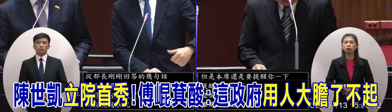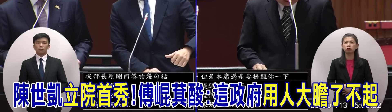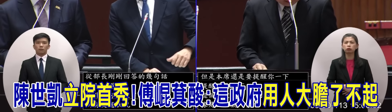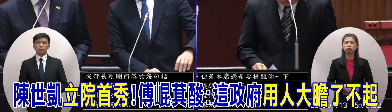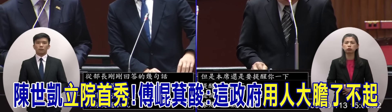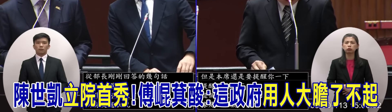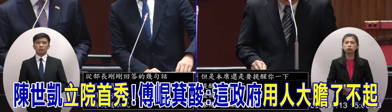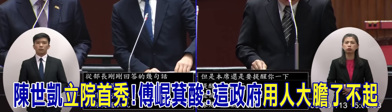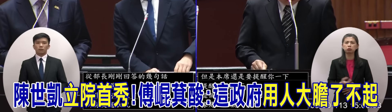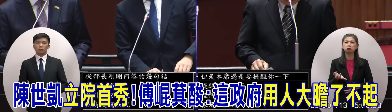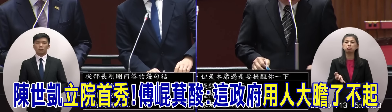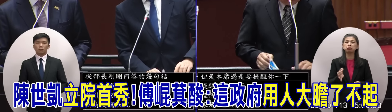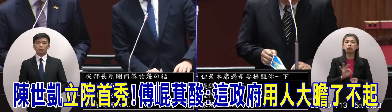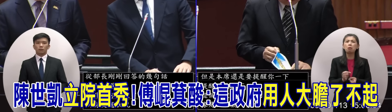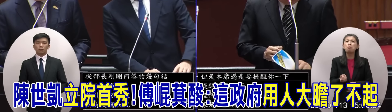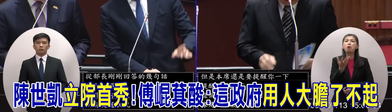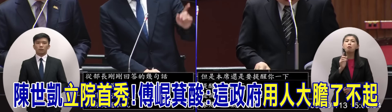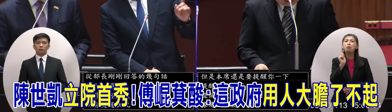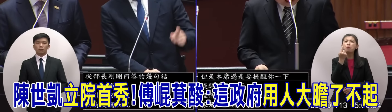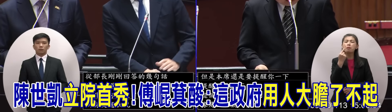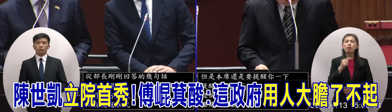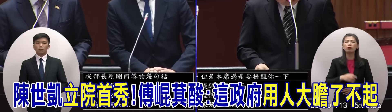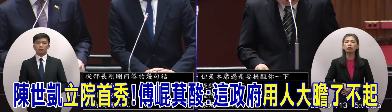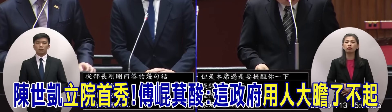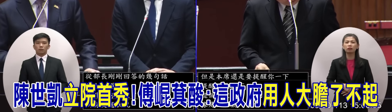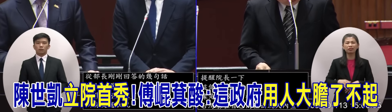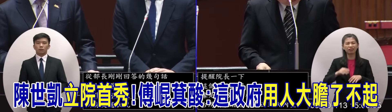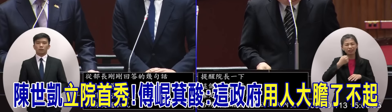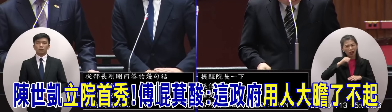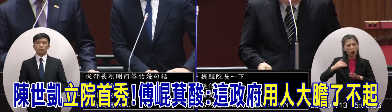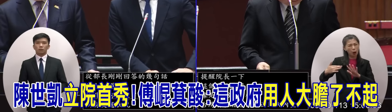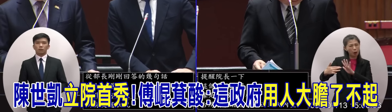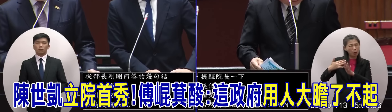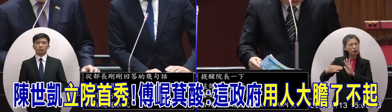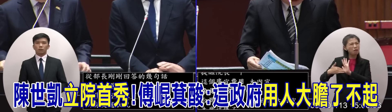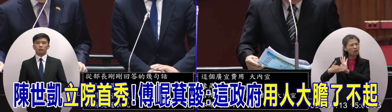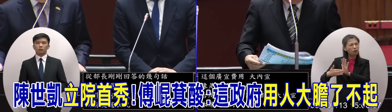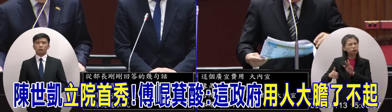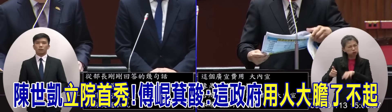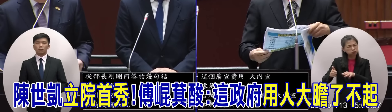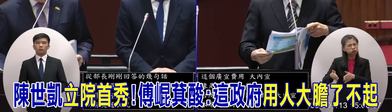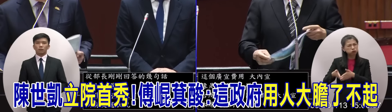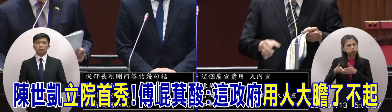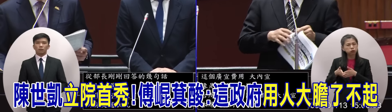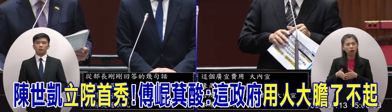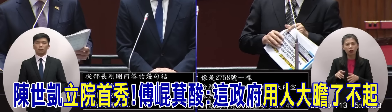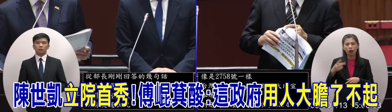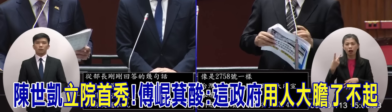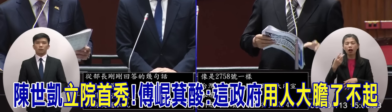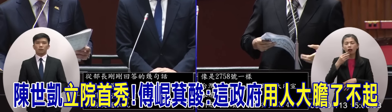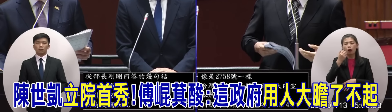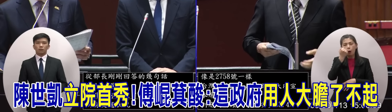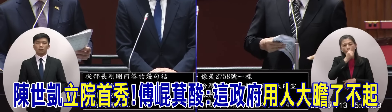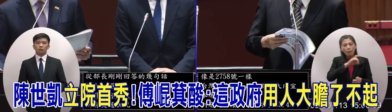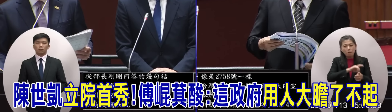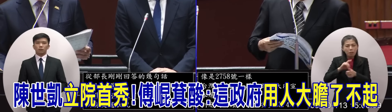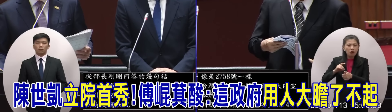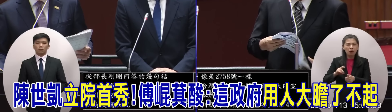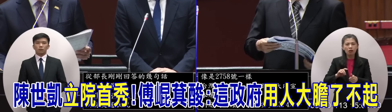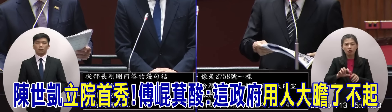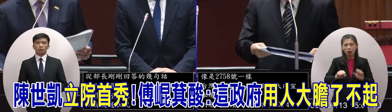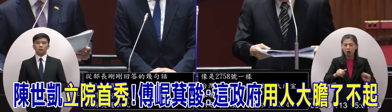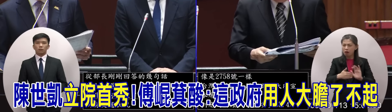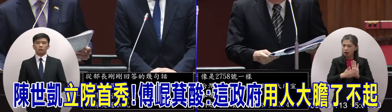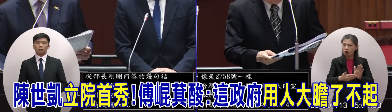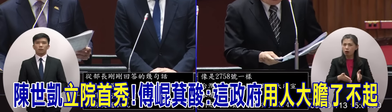多这么多钱，还要打炸，说要打炸生态系，哇，这不得了，这名